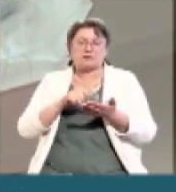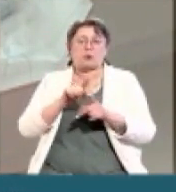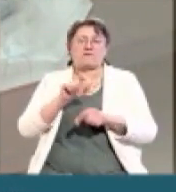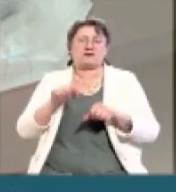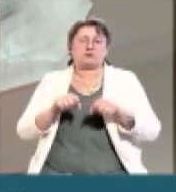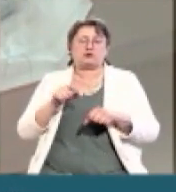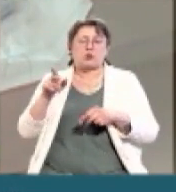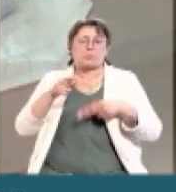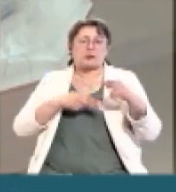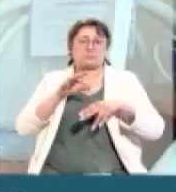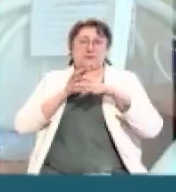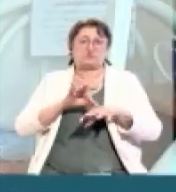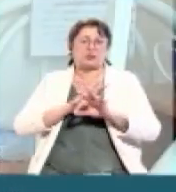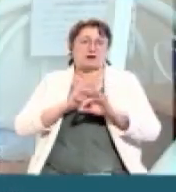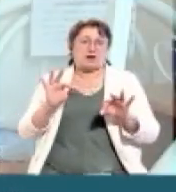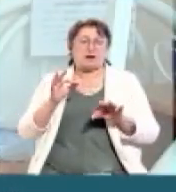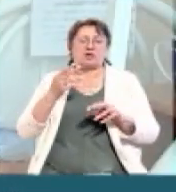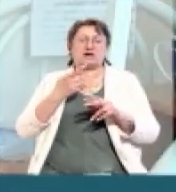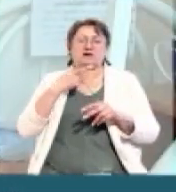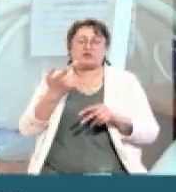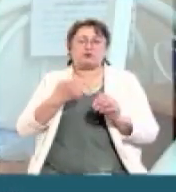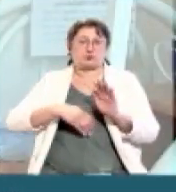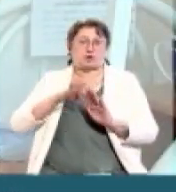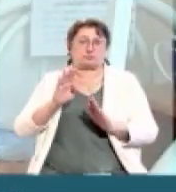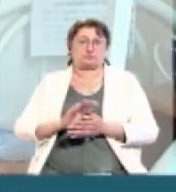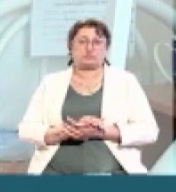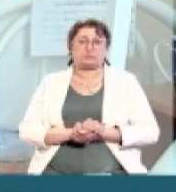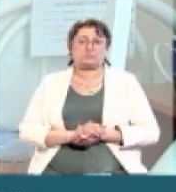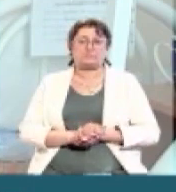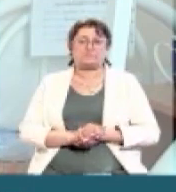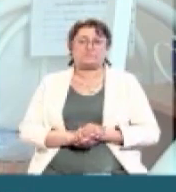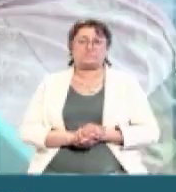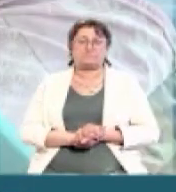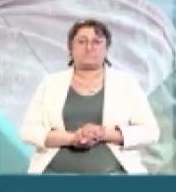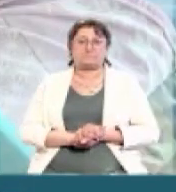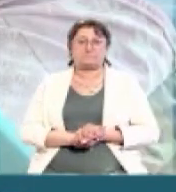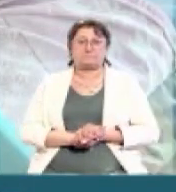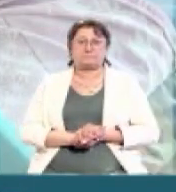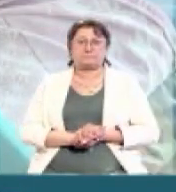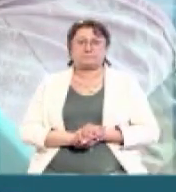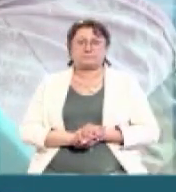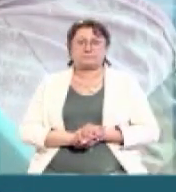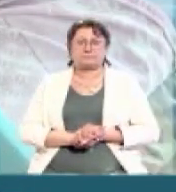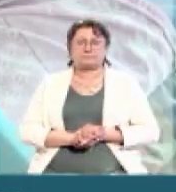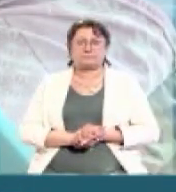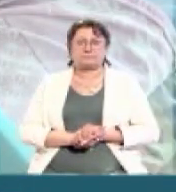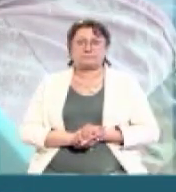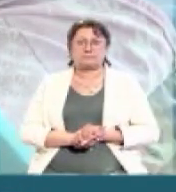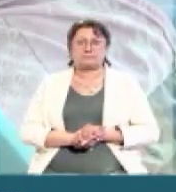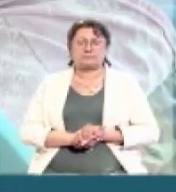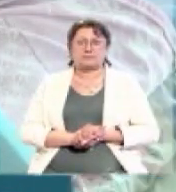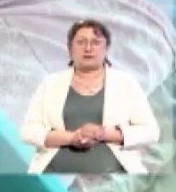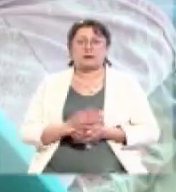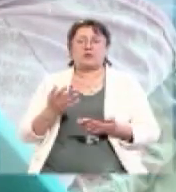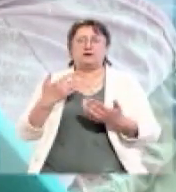қатты қуанады. Операция өте жеңіл, сәтті өтті. Қазір өзімді жақсы сезінем, дейді ол. После операции. Отадан шыққан күйім